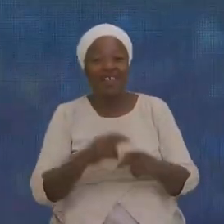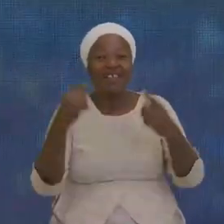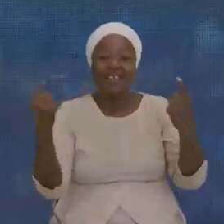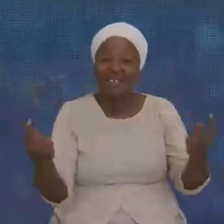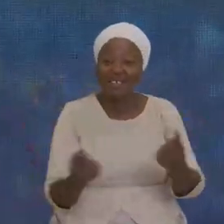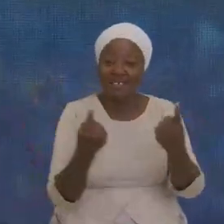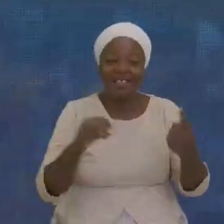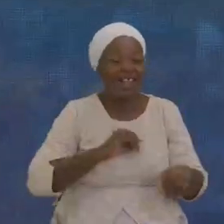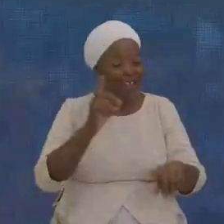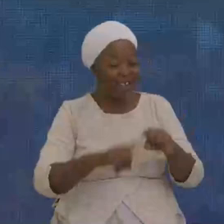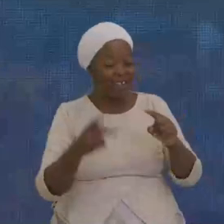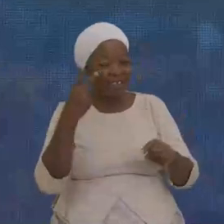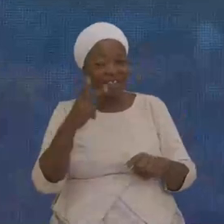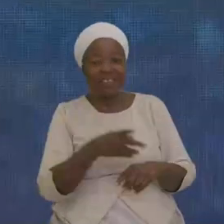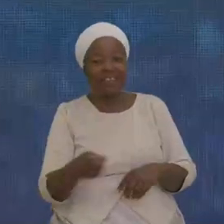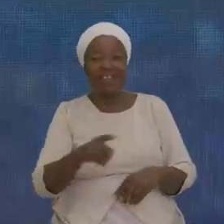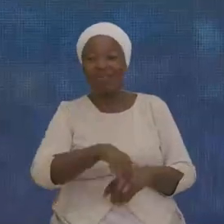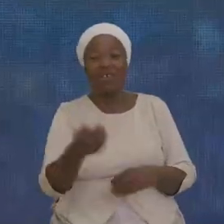Le péché, je ne vois plus.